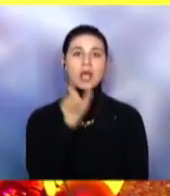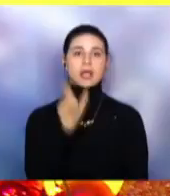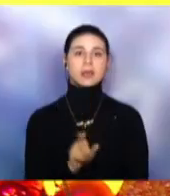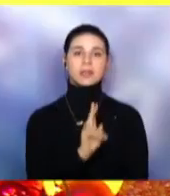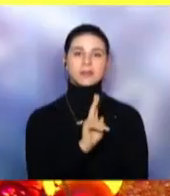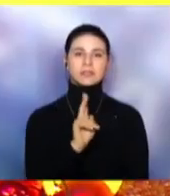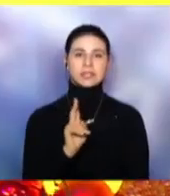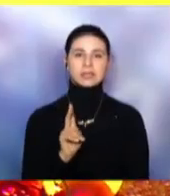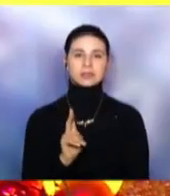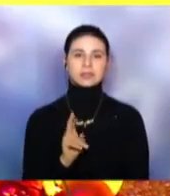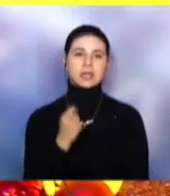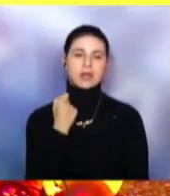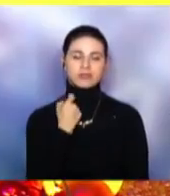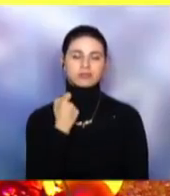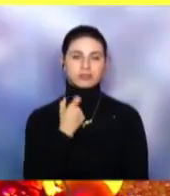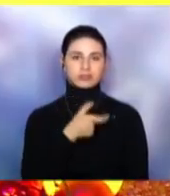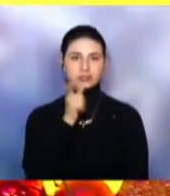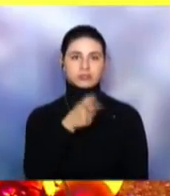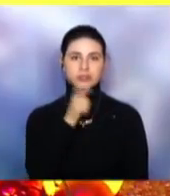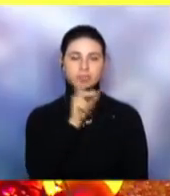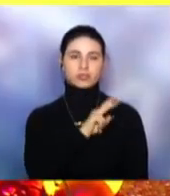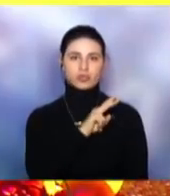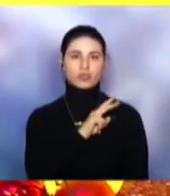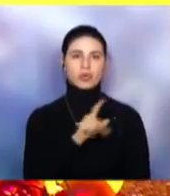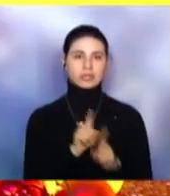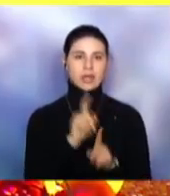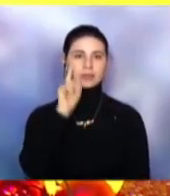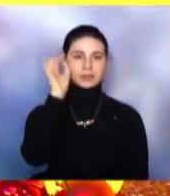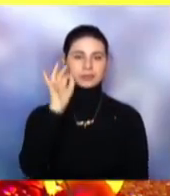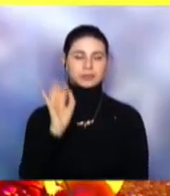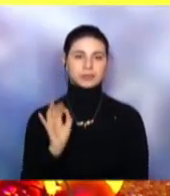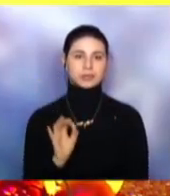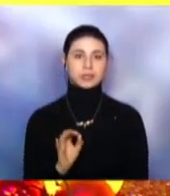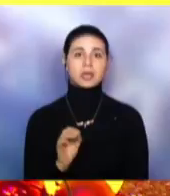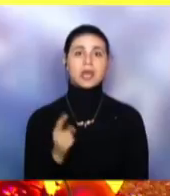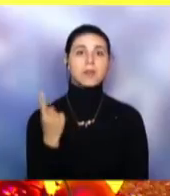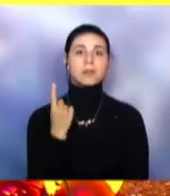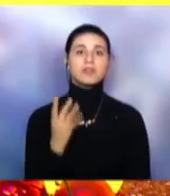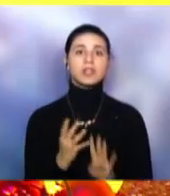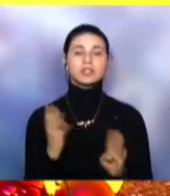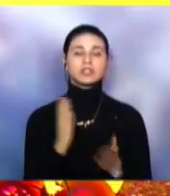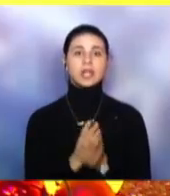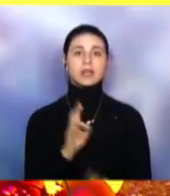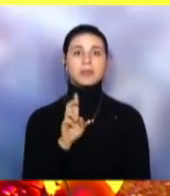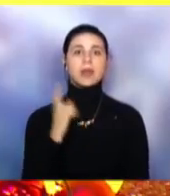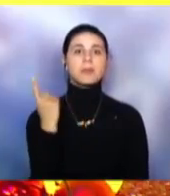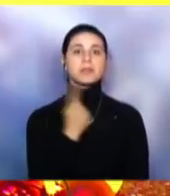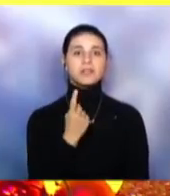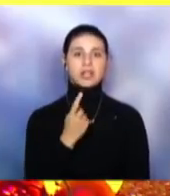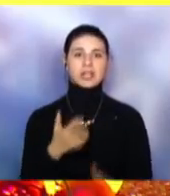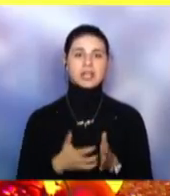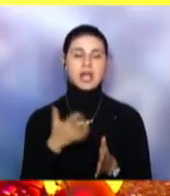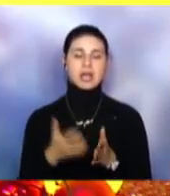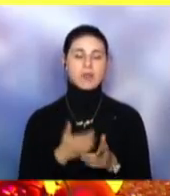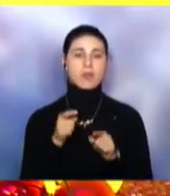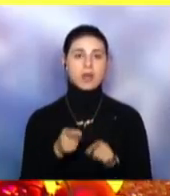რომლებსაც აქვთ ალკოჰოლიზმი, როგორც დაავადება ჩამოყალიბებული, სწორედ პირველ რიგში აქვთ ბ1 ვიტამინის ნაკლებობა